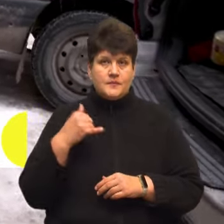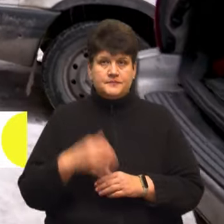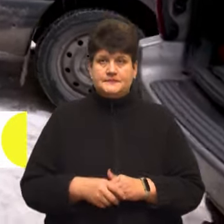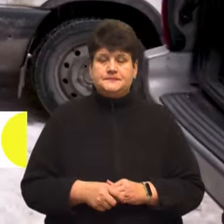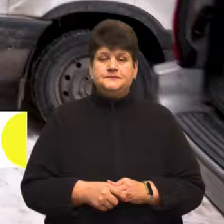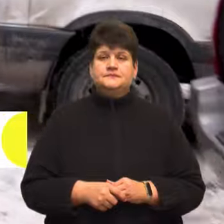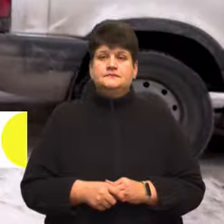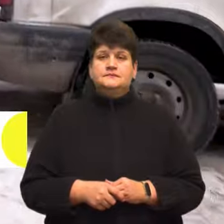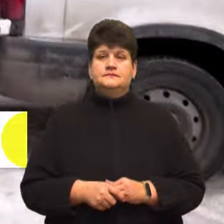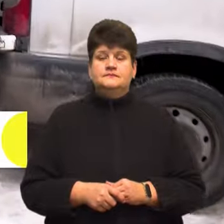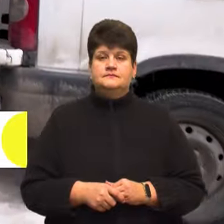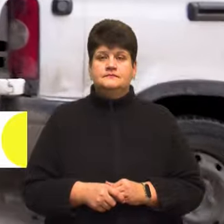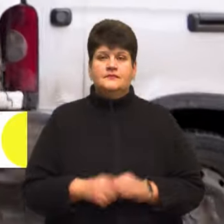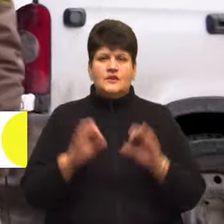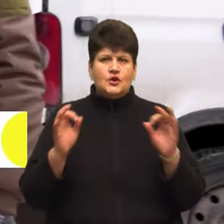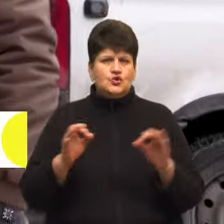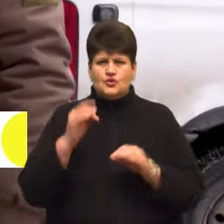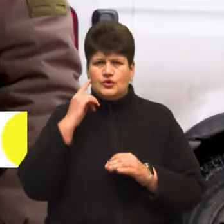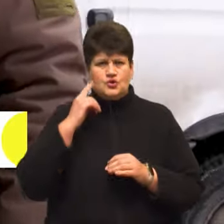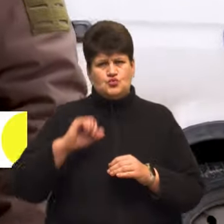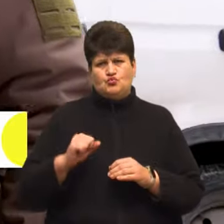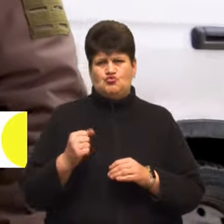алло нічого не чую